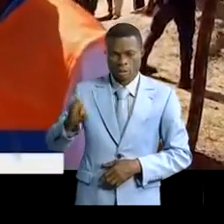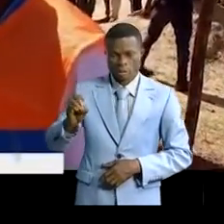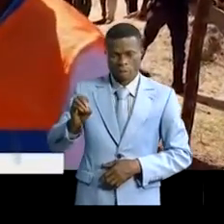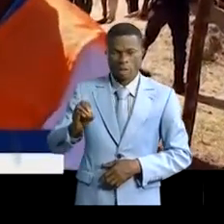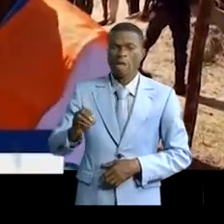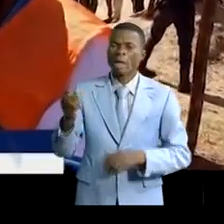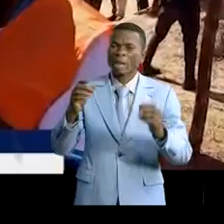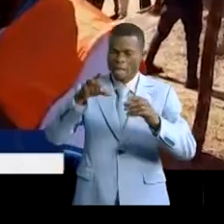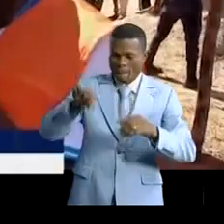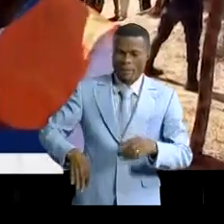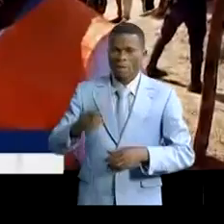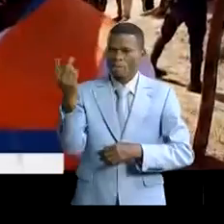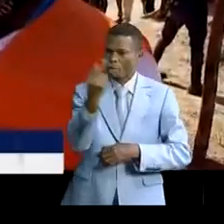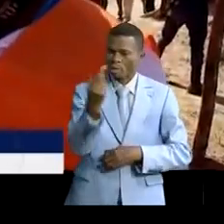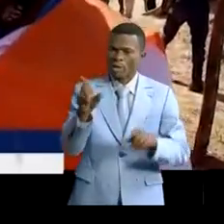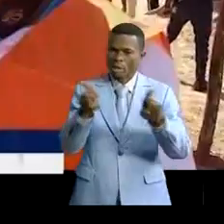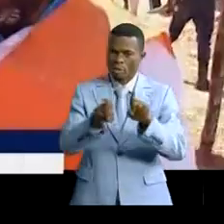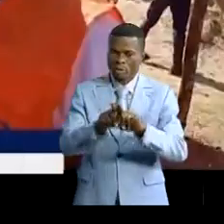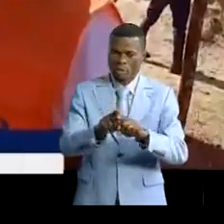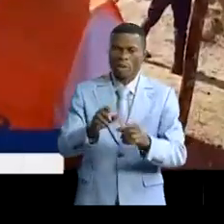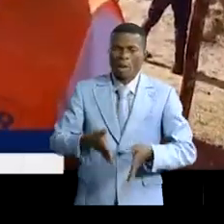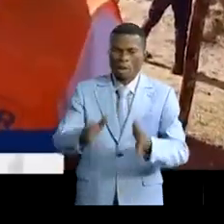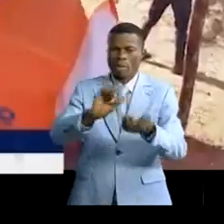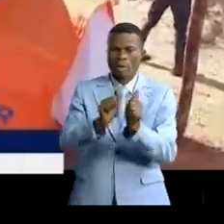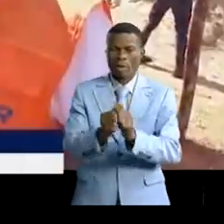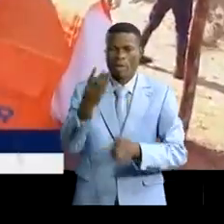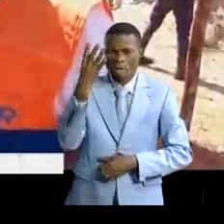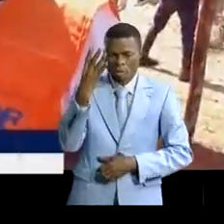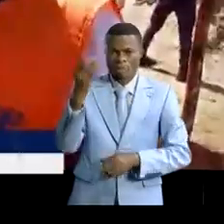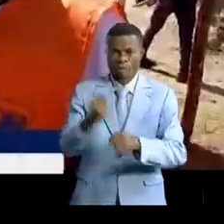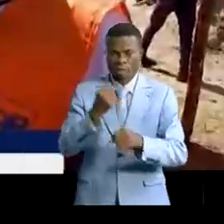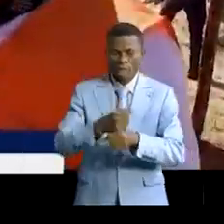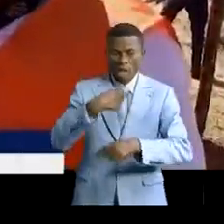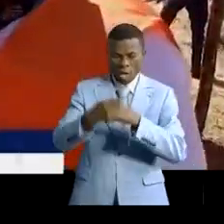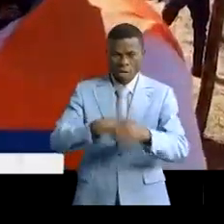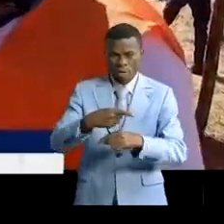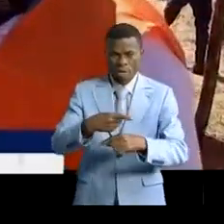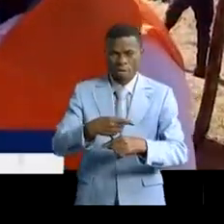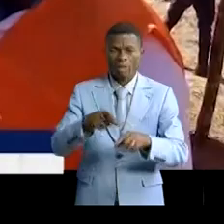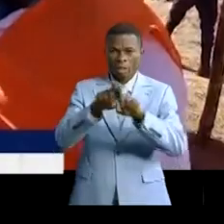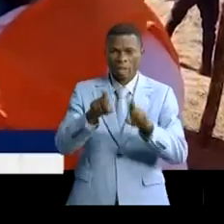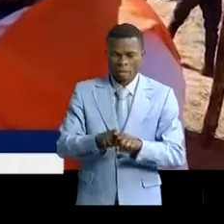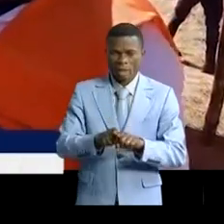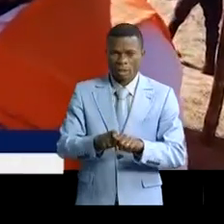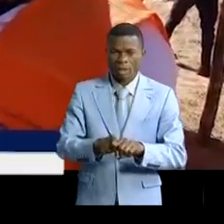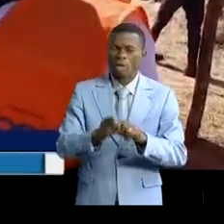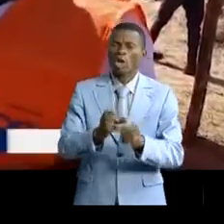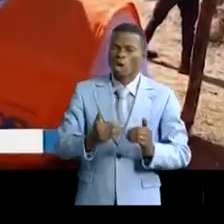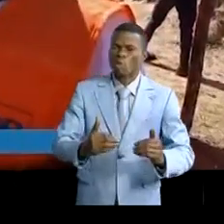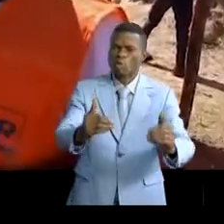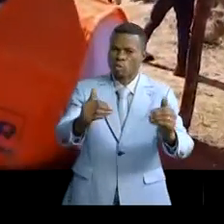acompte pour intervenir mécaniquement sur la RN4. Les travaux qui seront exécutés vont être d'une manière